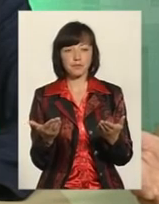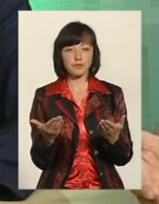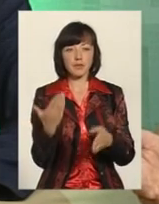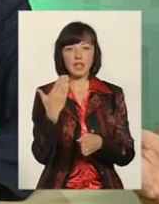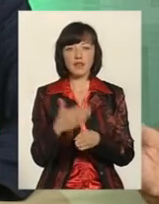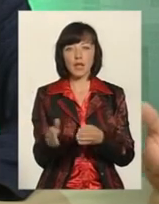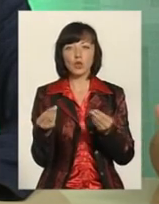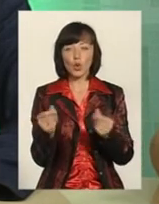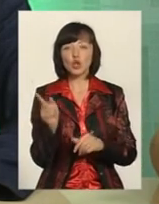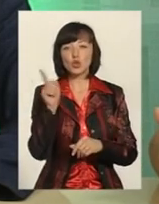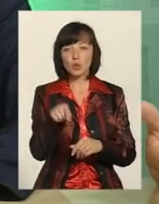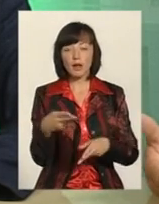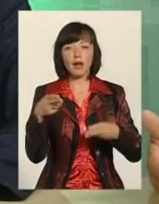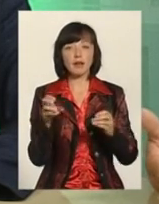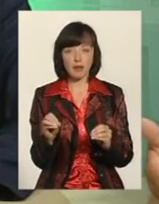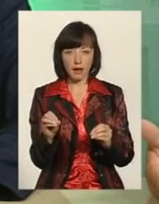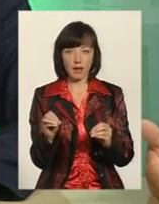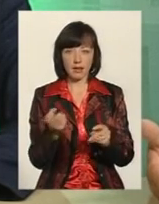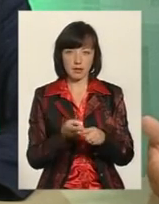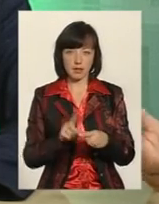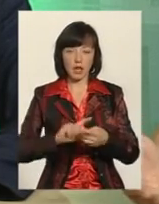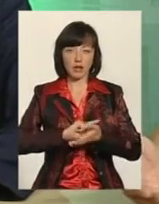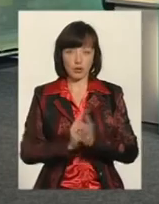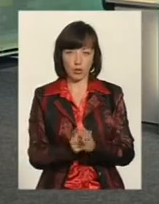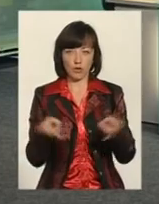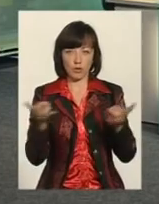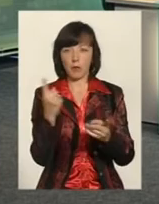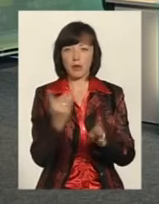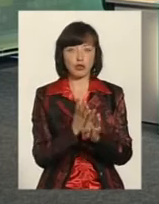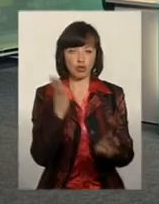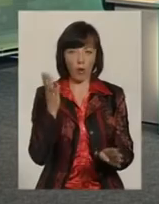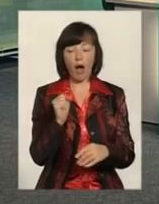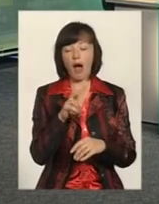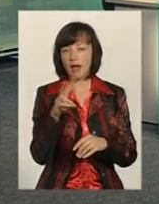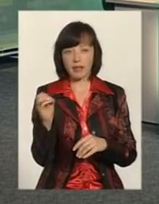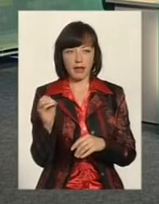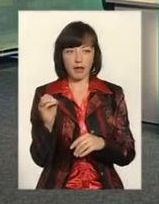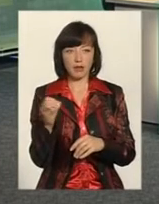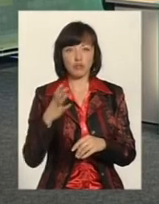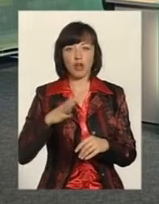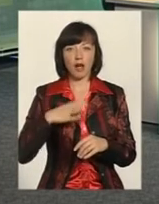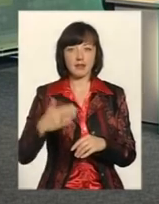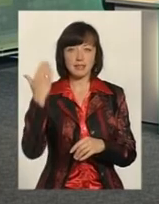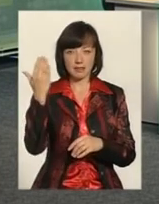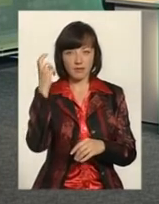виділяти кошти туди, де воно конче необхідне, першочергово необхідне, а не чекати зверху,